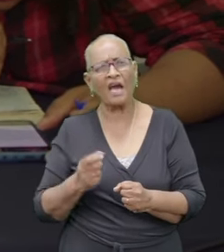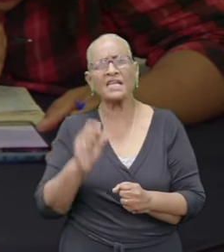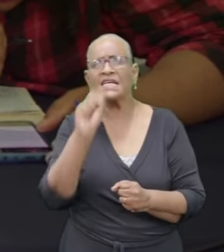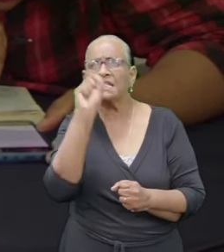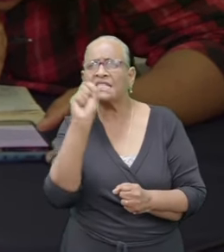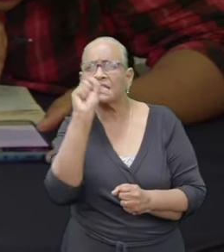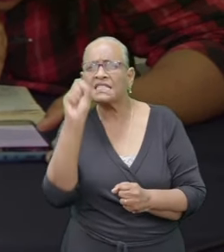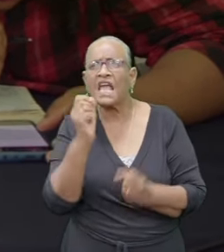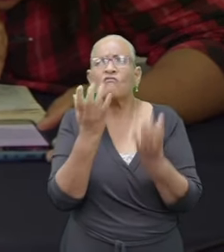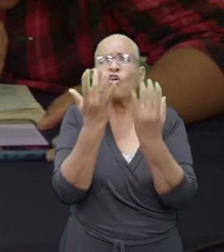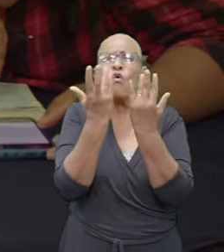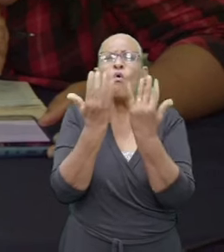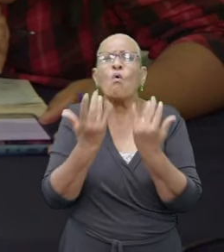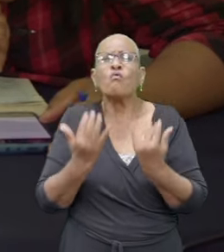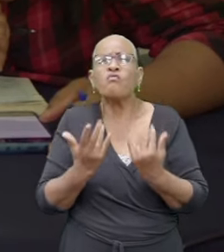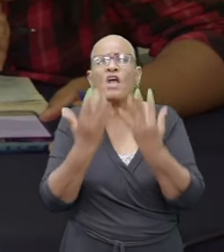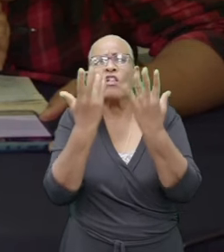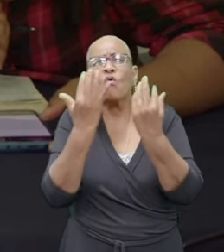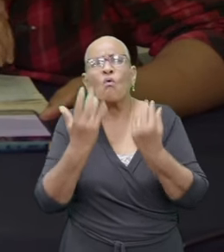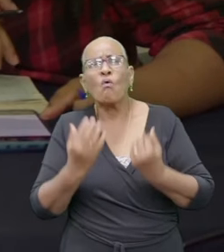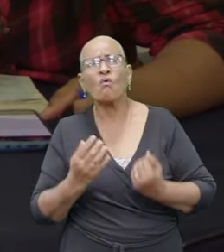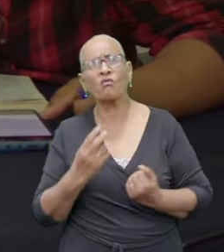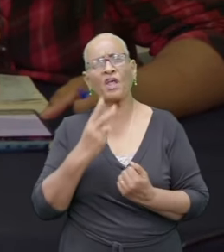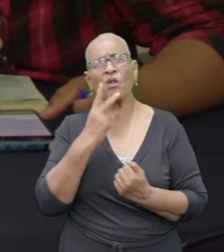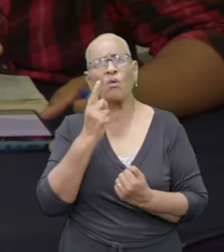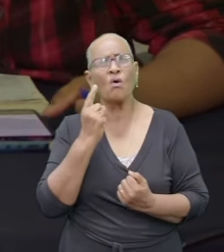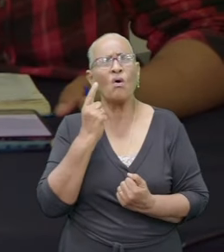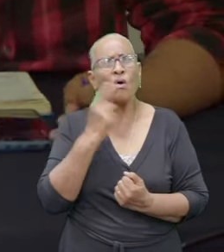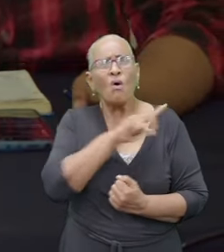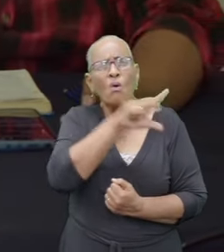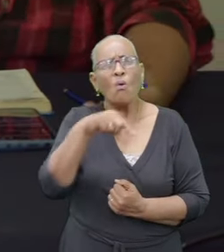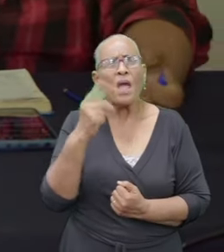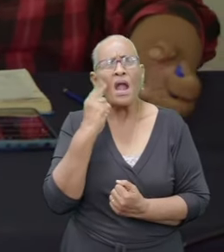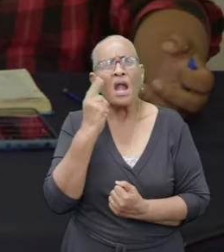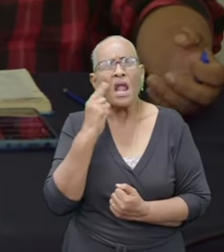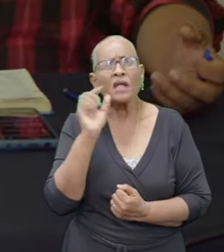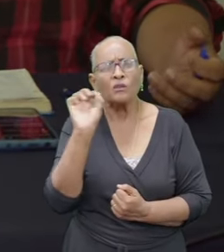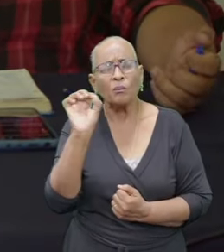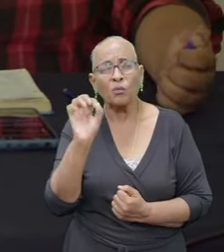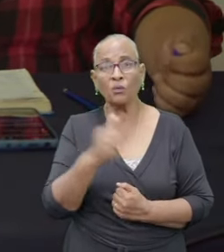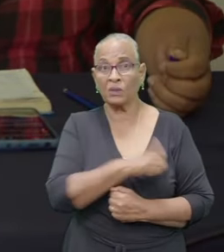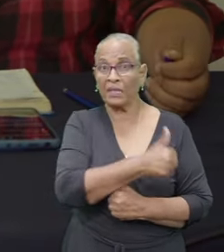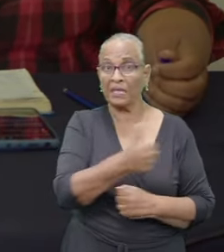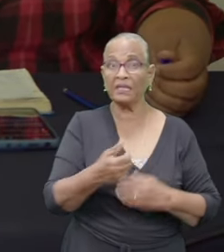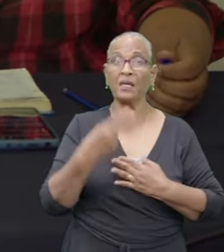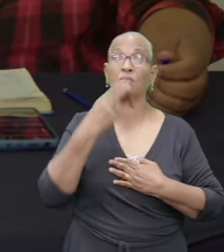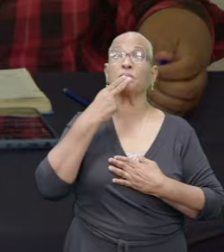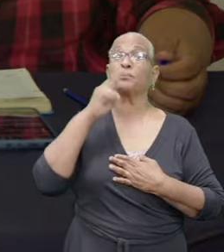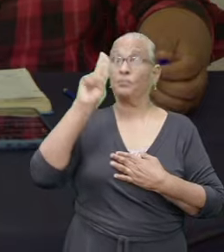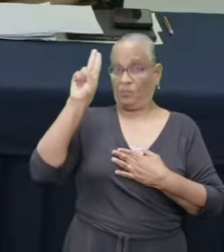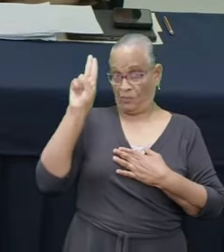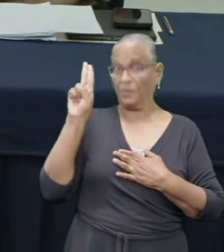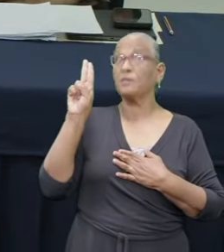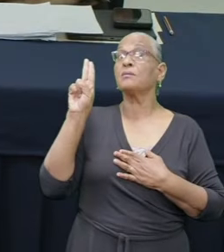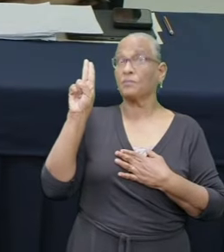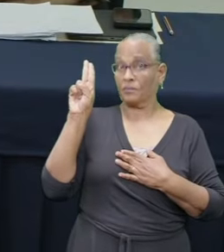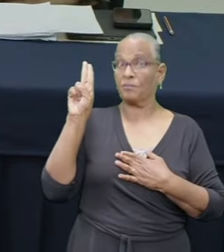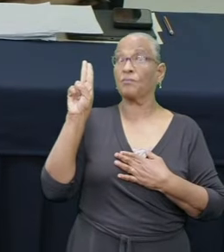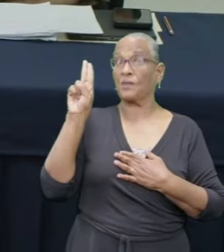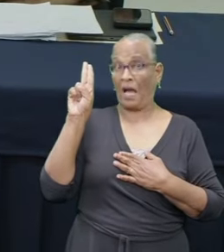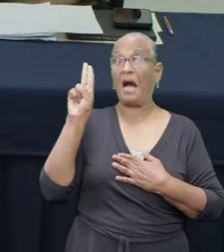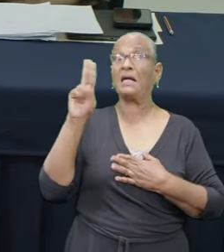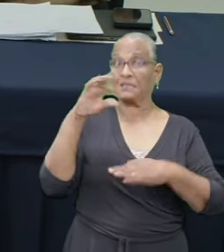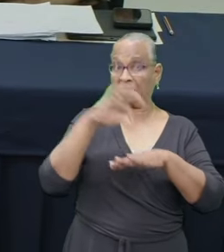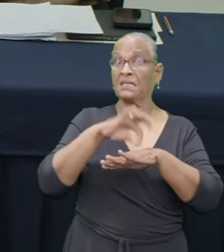we houden de cijfers heel nauwkeurig bij, omdat iedereen die beëdigd wordt als een